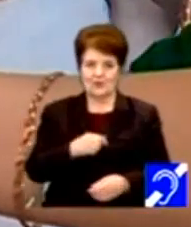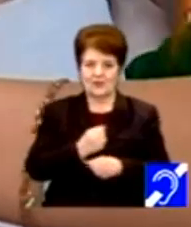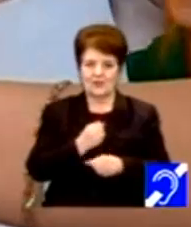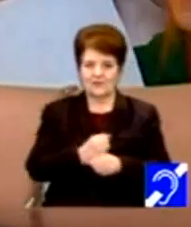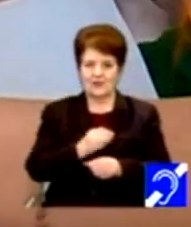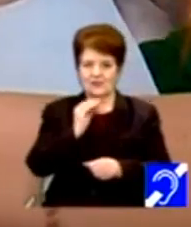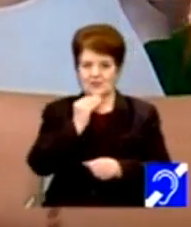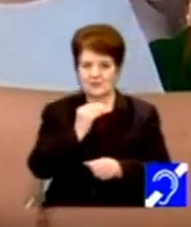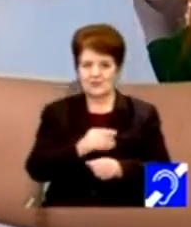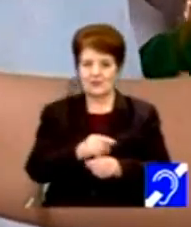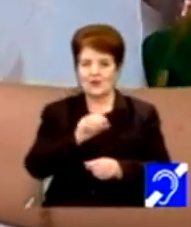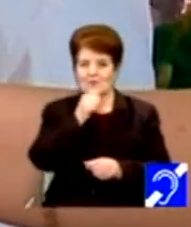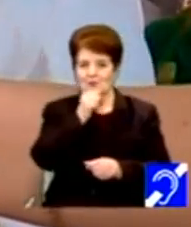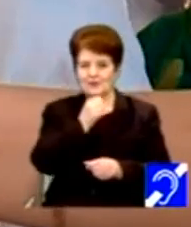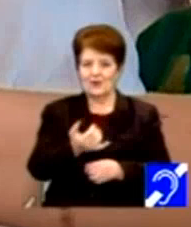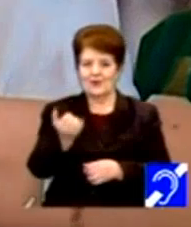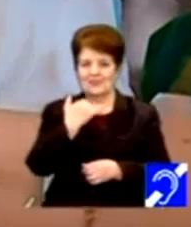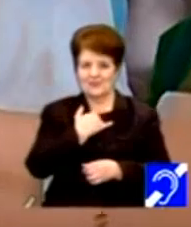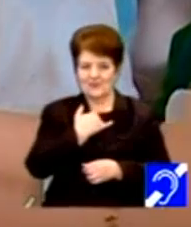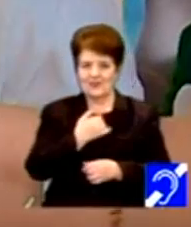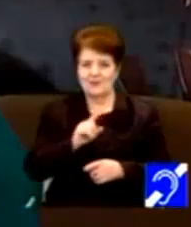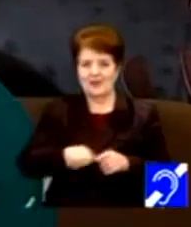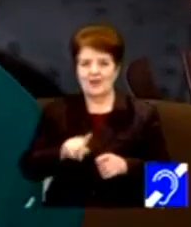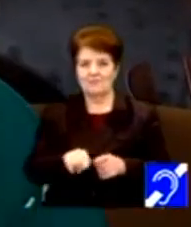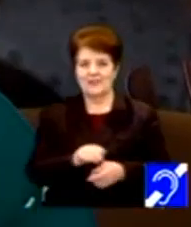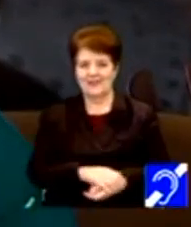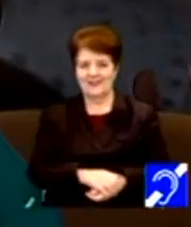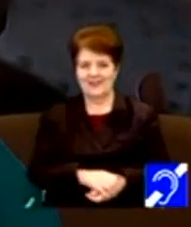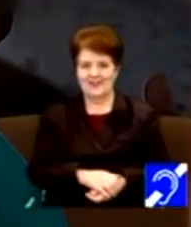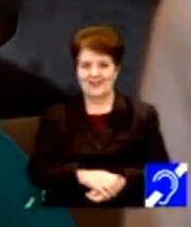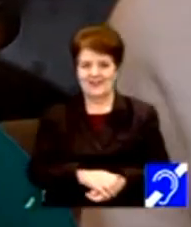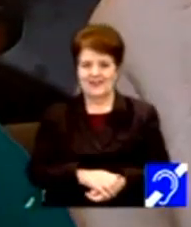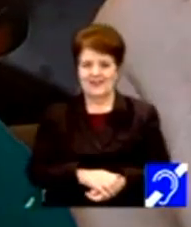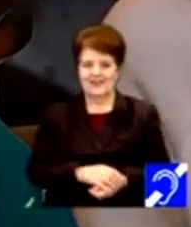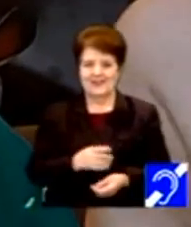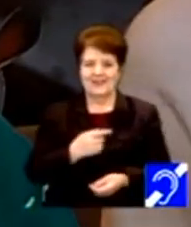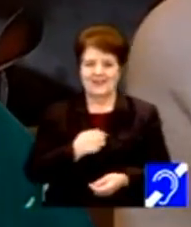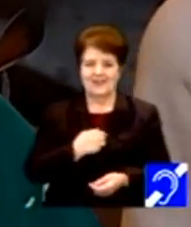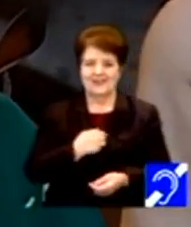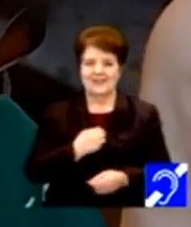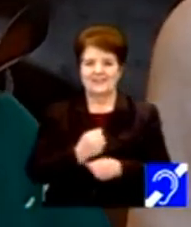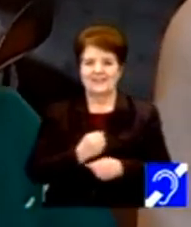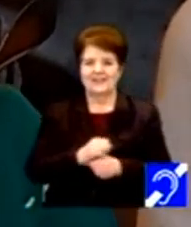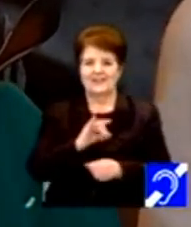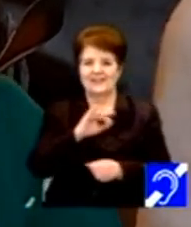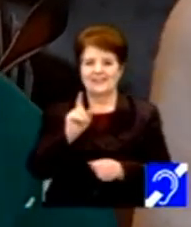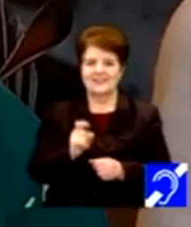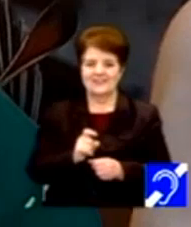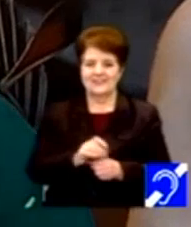Turte dulci de Crăciun, moș Crăciun a să fie mai repede. Я делаю печенье из